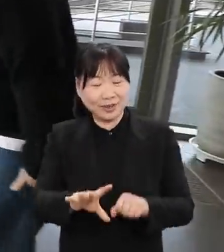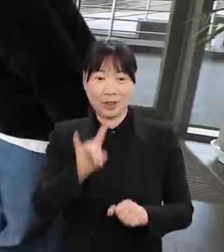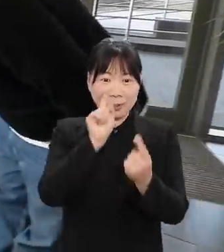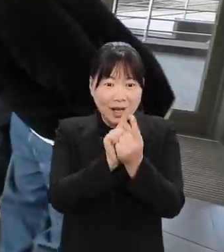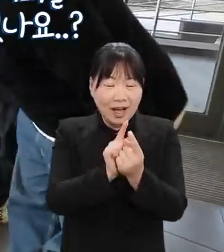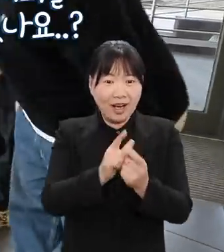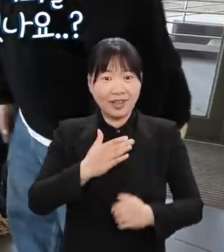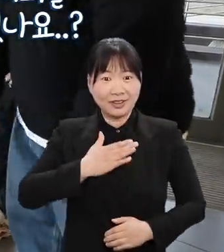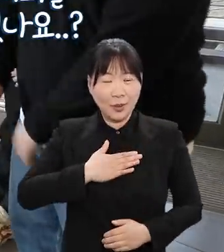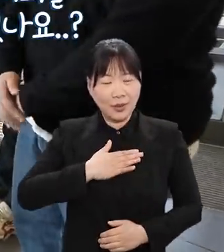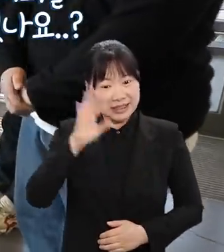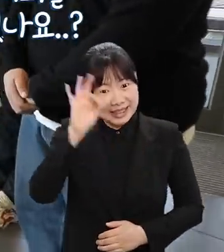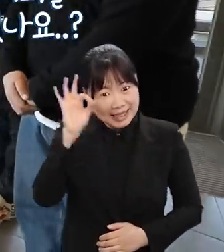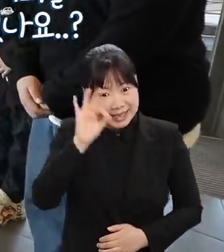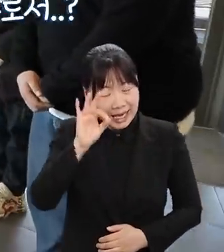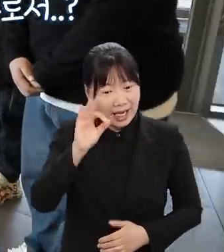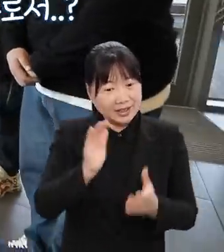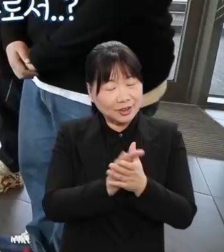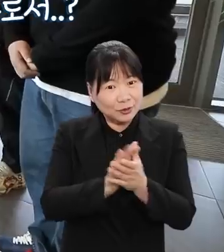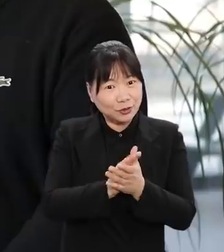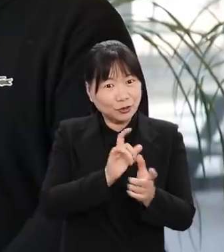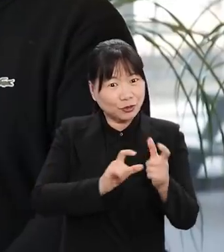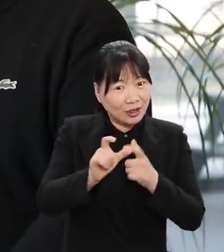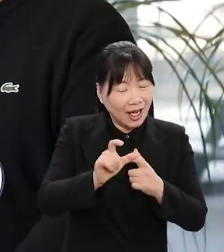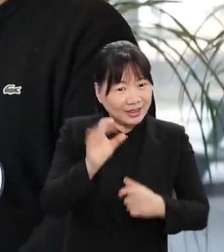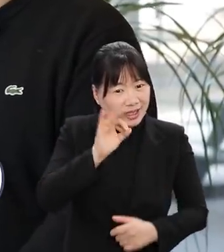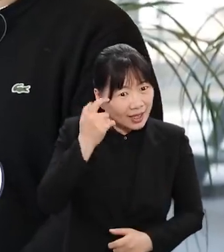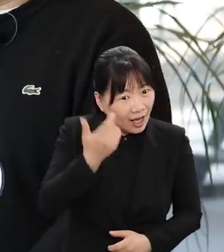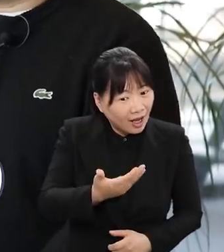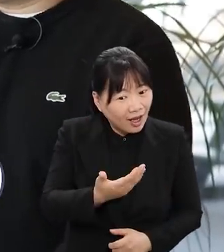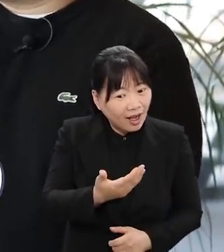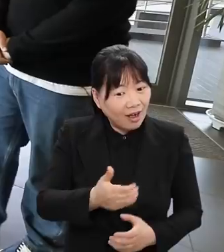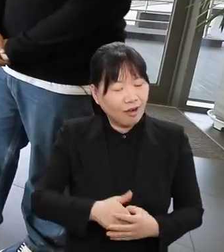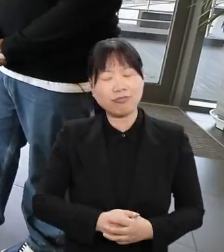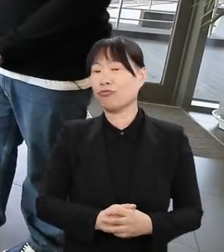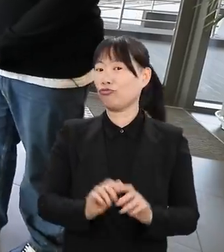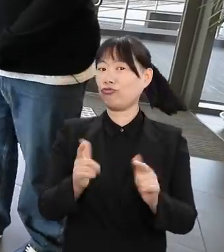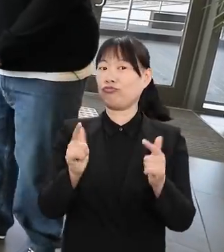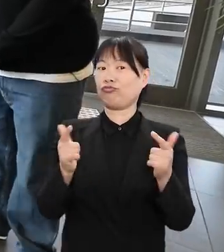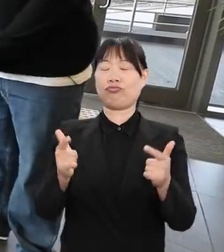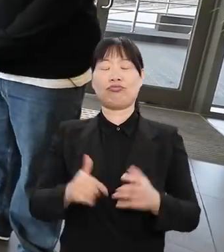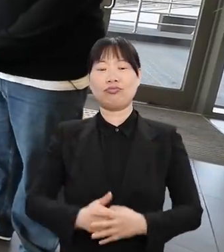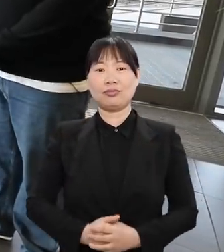안녕하세요. 처음 뵙겠습니다. 혹시 저희를 찾으셨나요 친구로서? 저희예요. 예 맞습니다. 네.